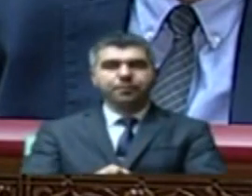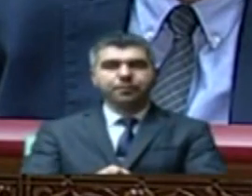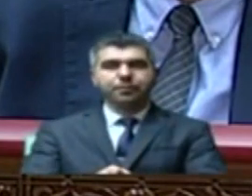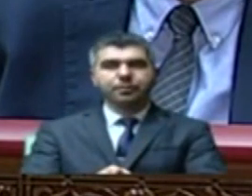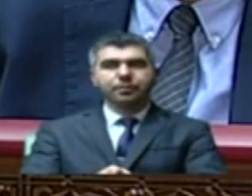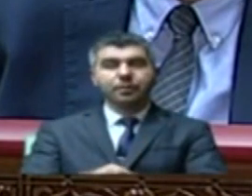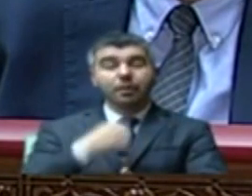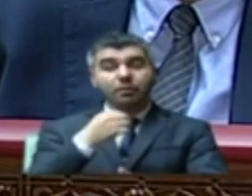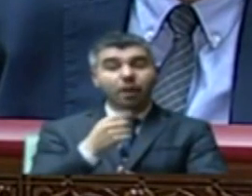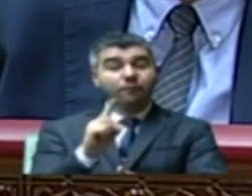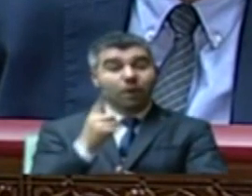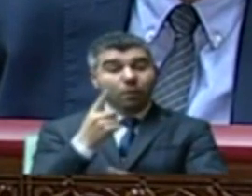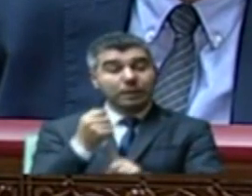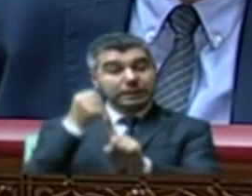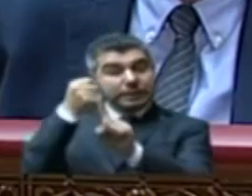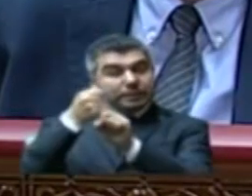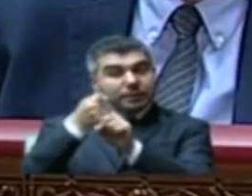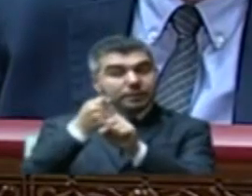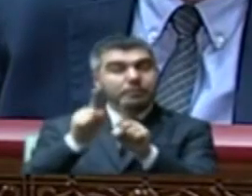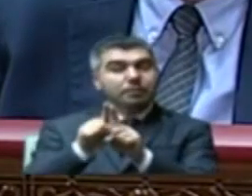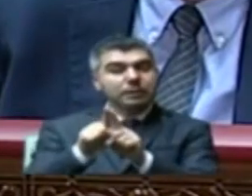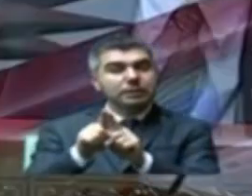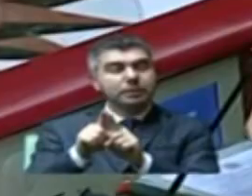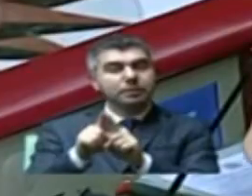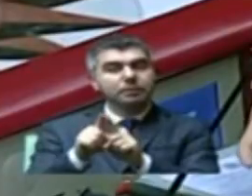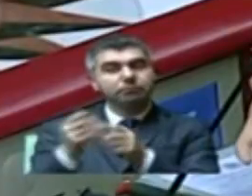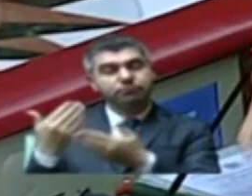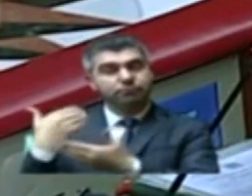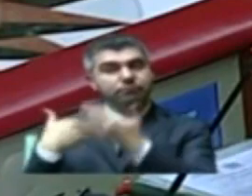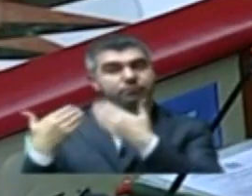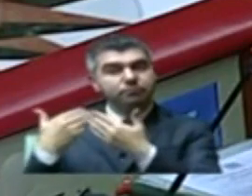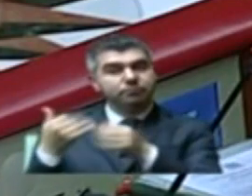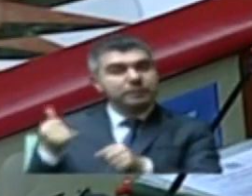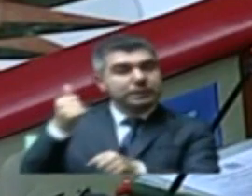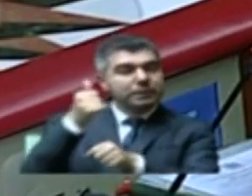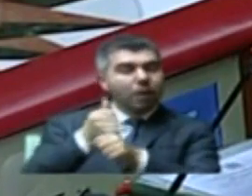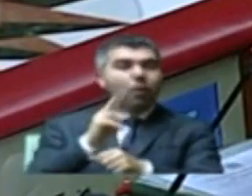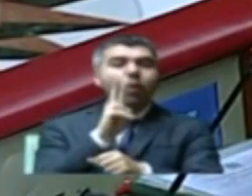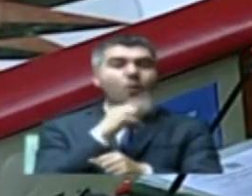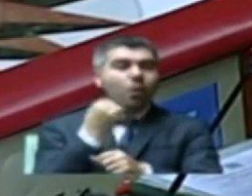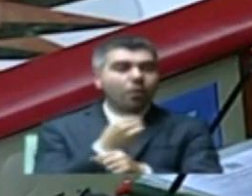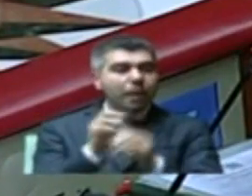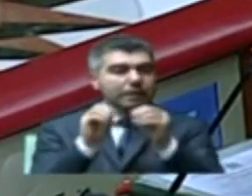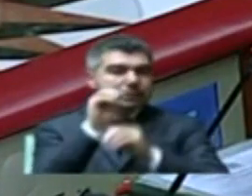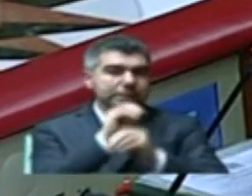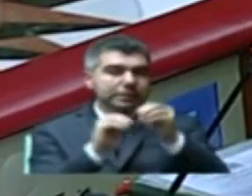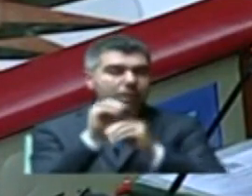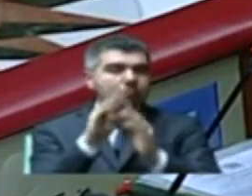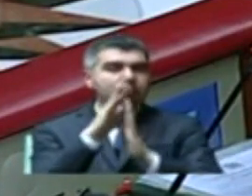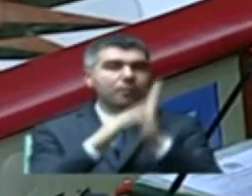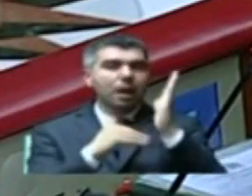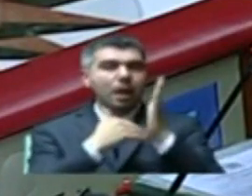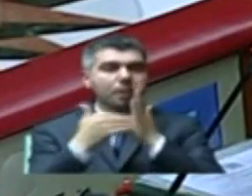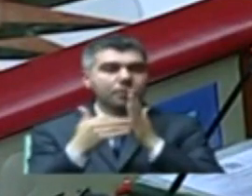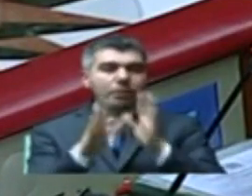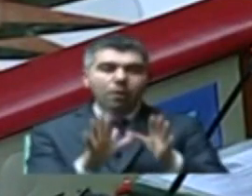موضوع أولا العمل اللي درناه منهجي منذ تعيين الحكومة إلى اليوم، بحيث أن اليوم عندنا تقريبا